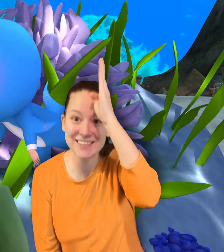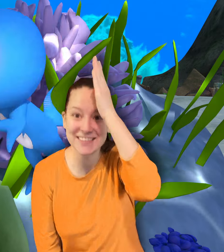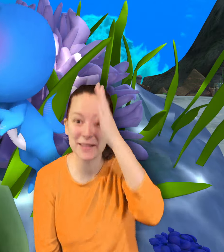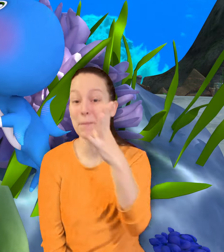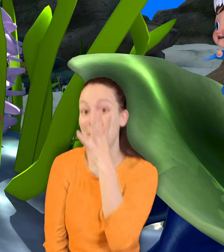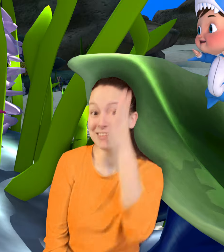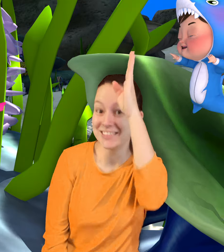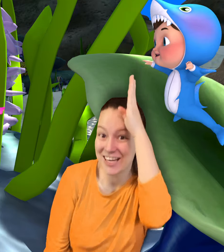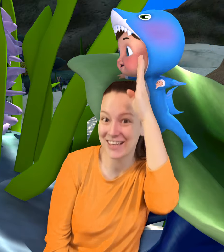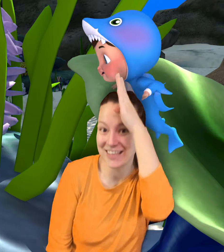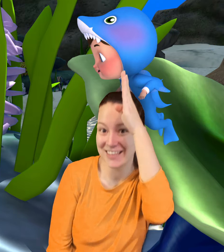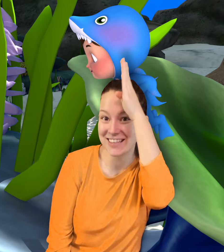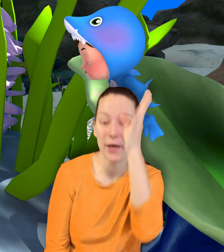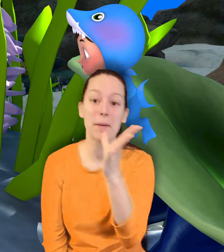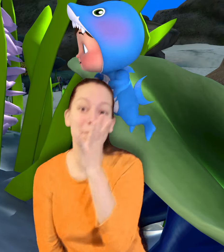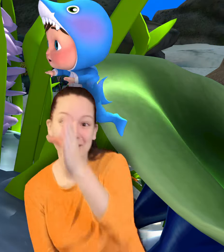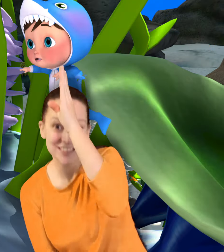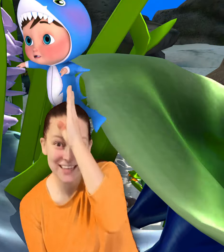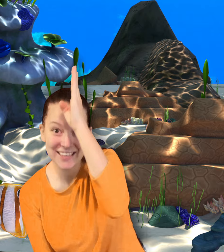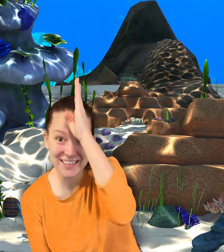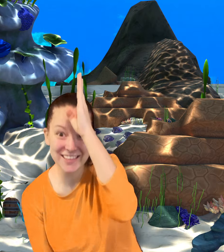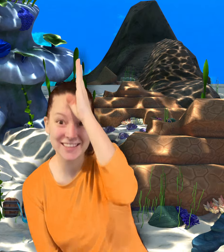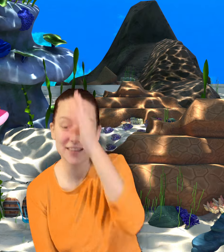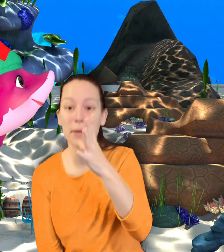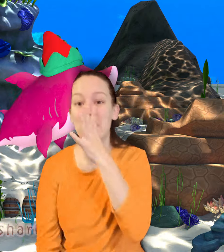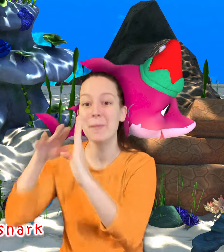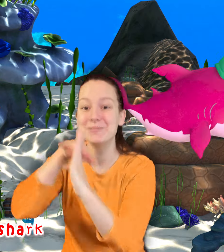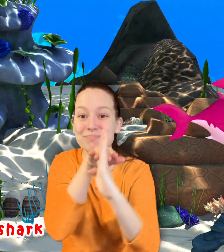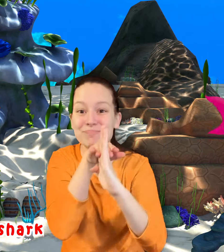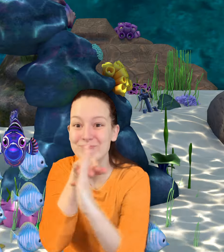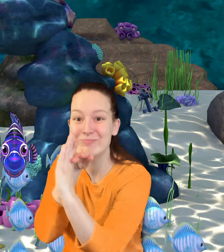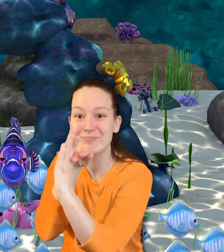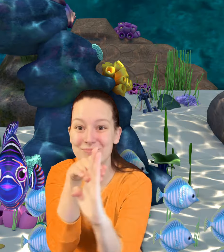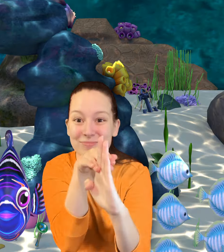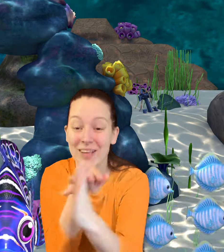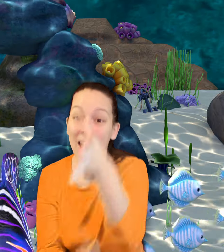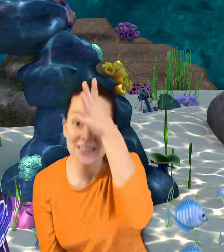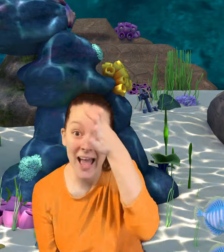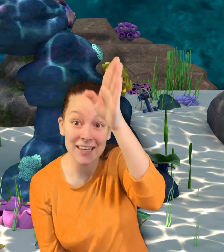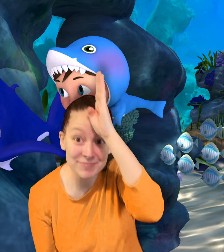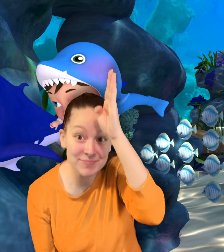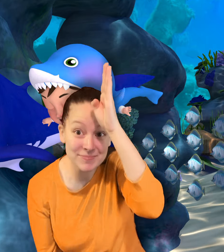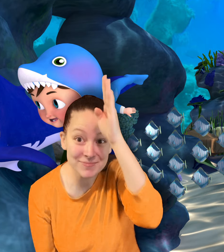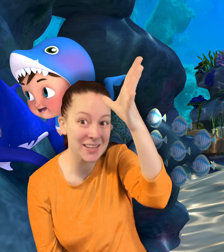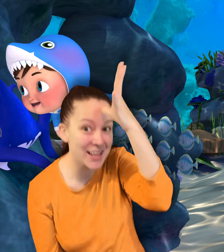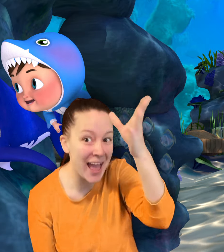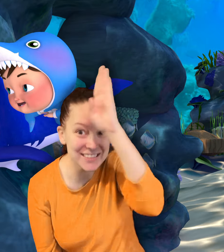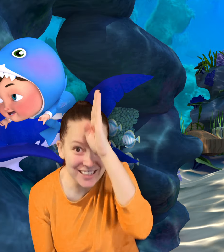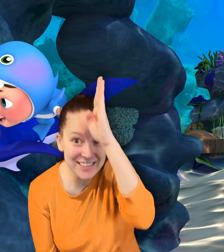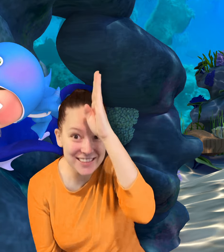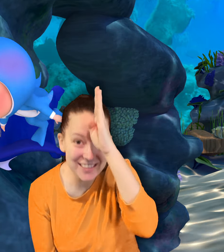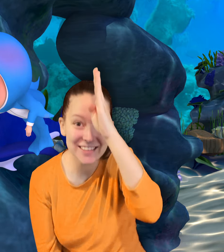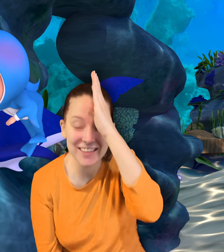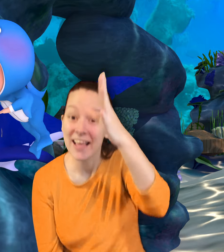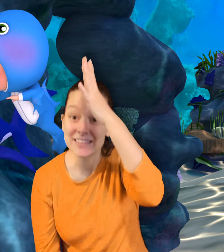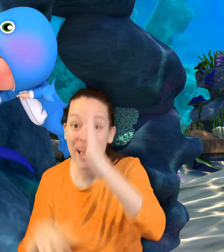ザメママザメママザメママザメパパザメパパ